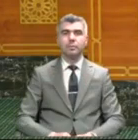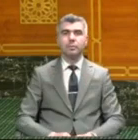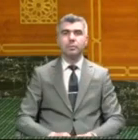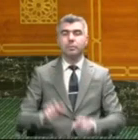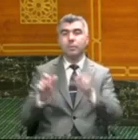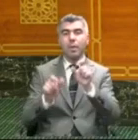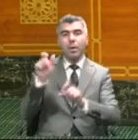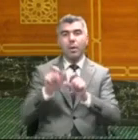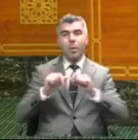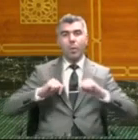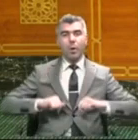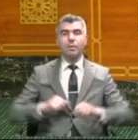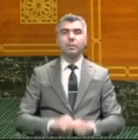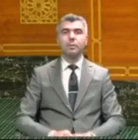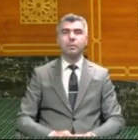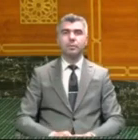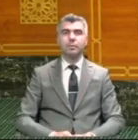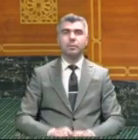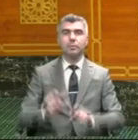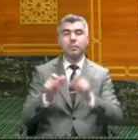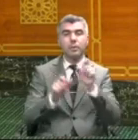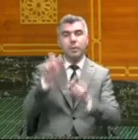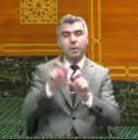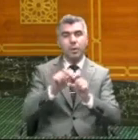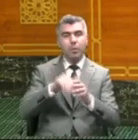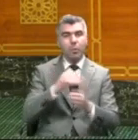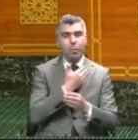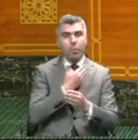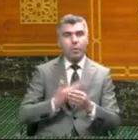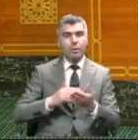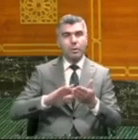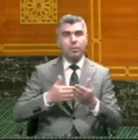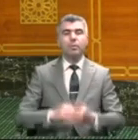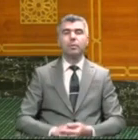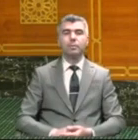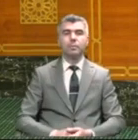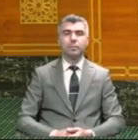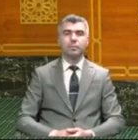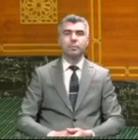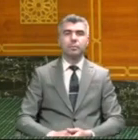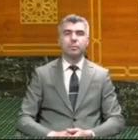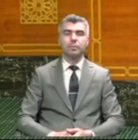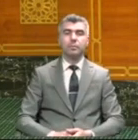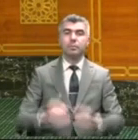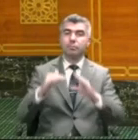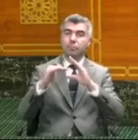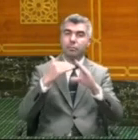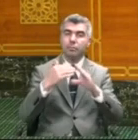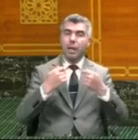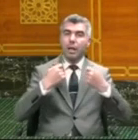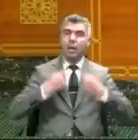الساده الوزراء المحترمون السيدات والساده المستشارون المحترمون توصلت